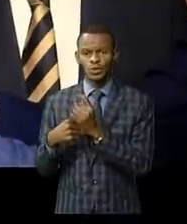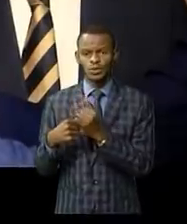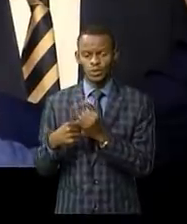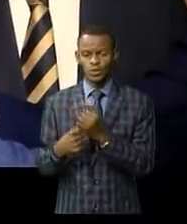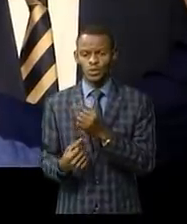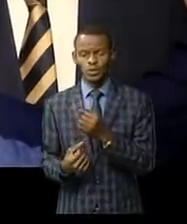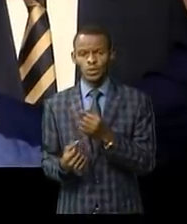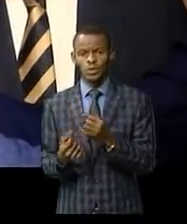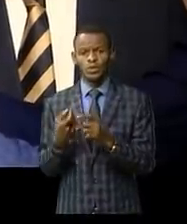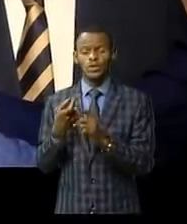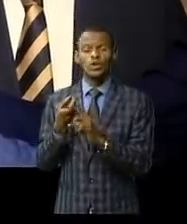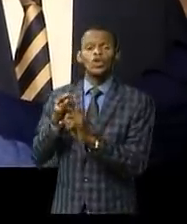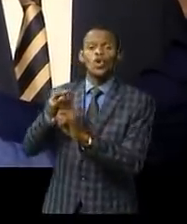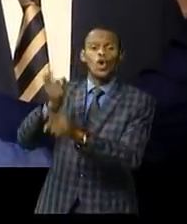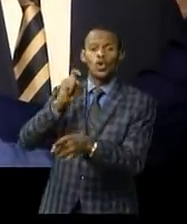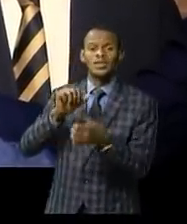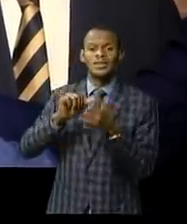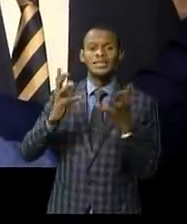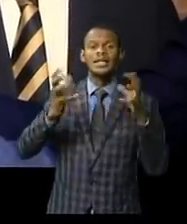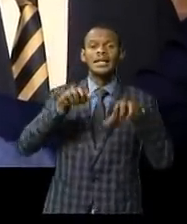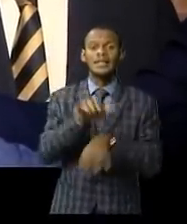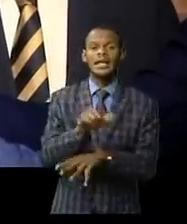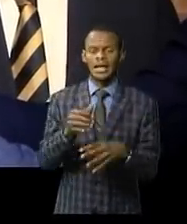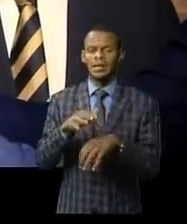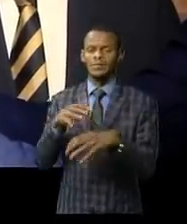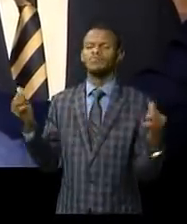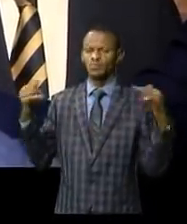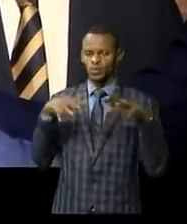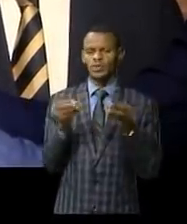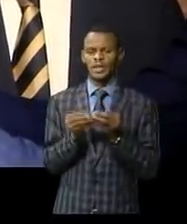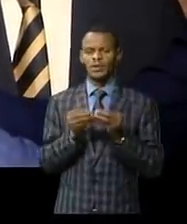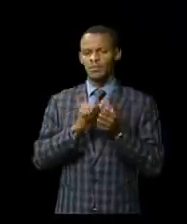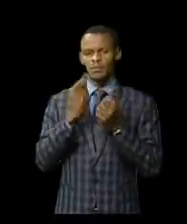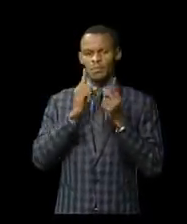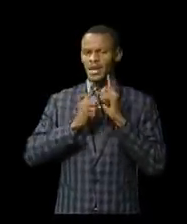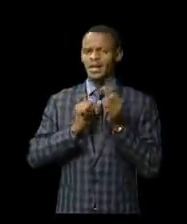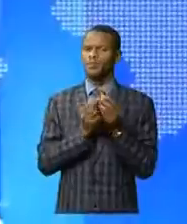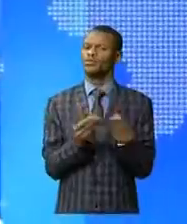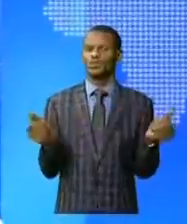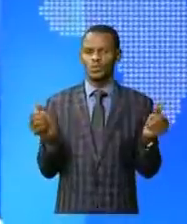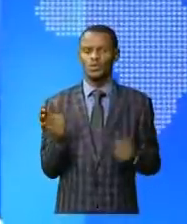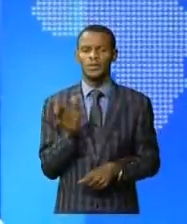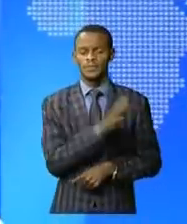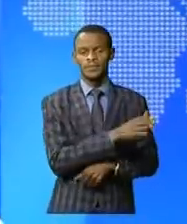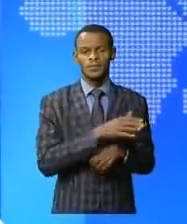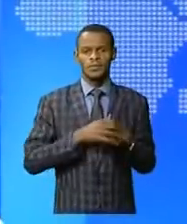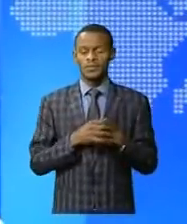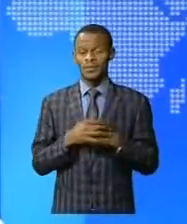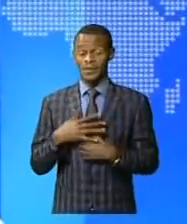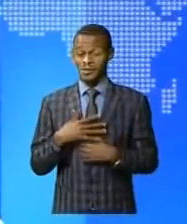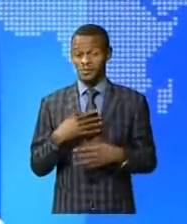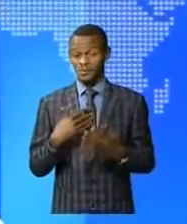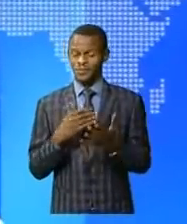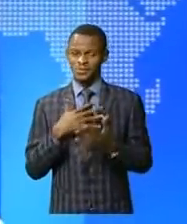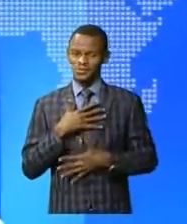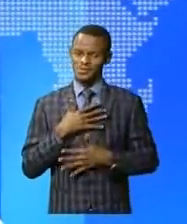des solutions idoines à la crise que vit notre province depuis plus de 2 ans. Voilà, je suis vite allé en Bézon.